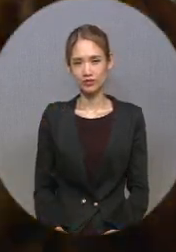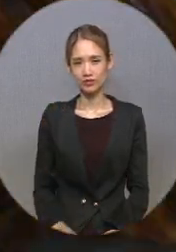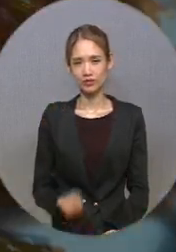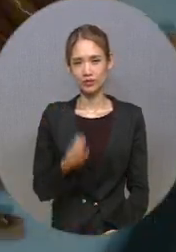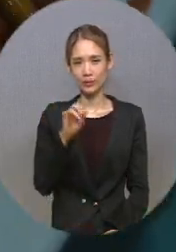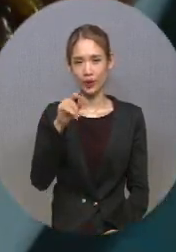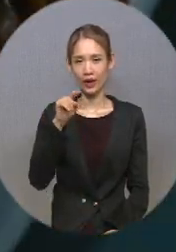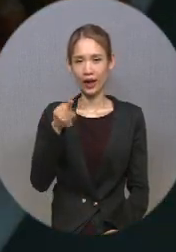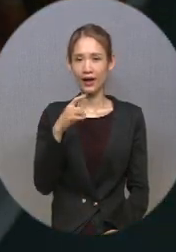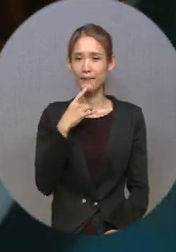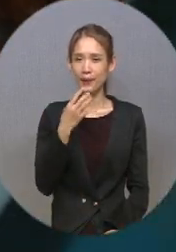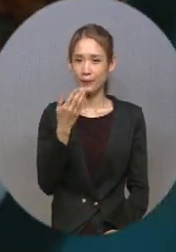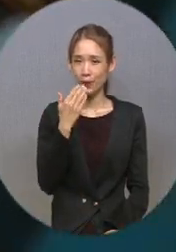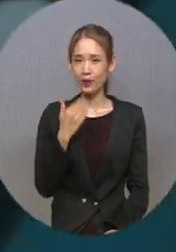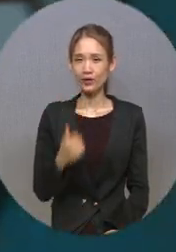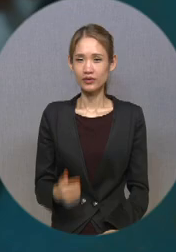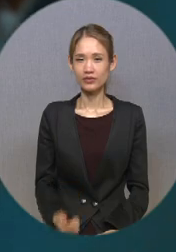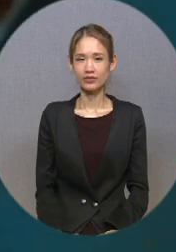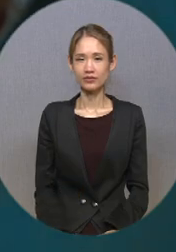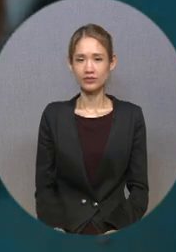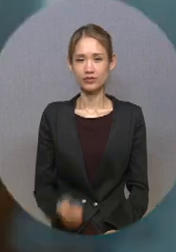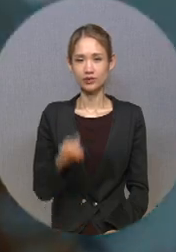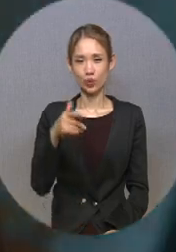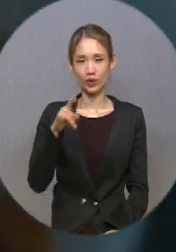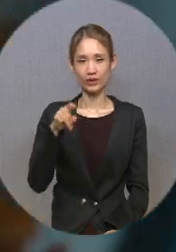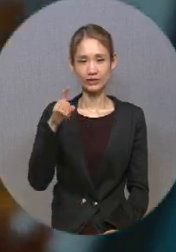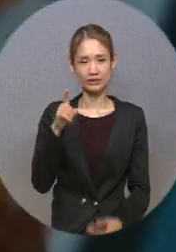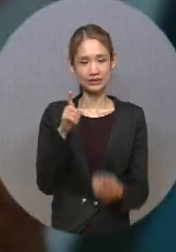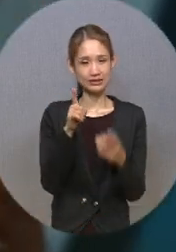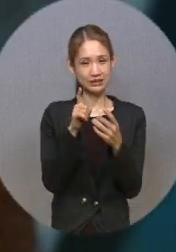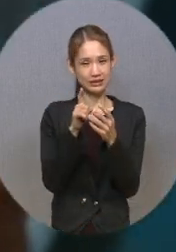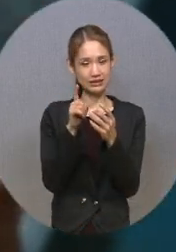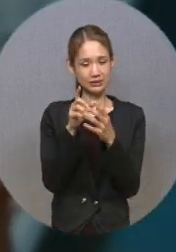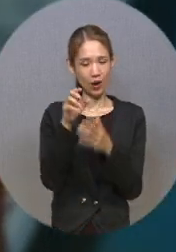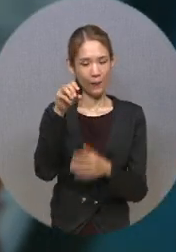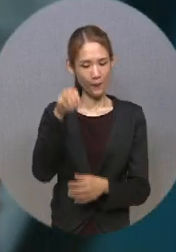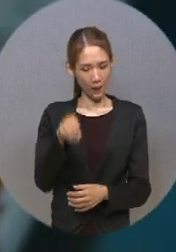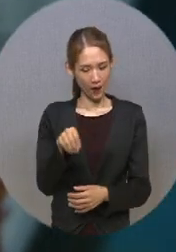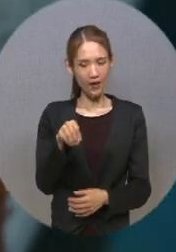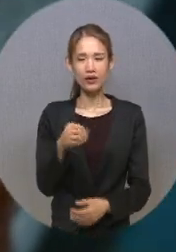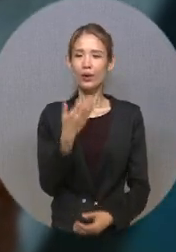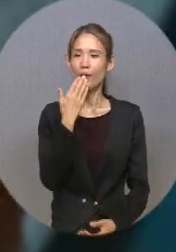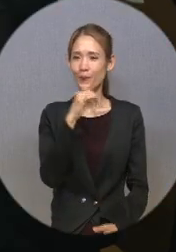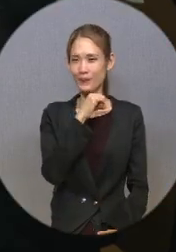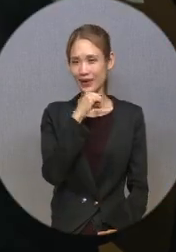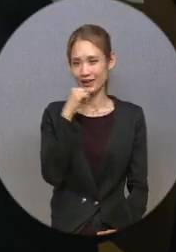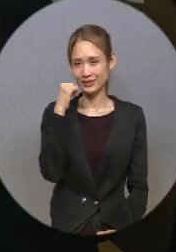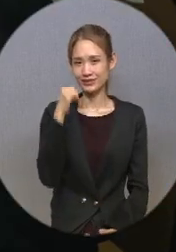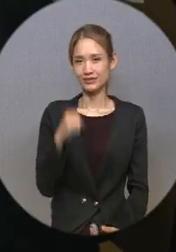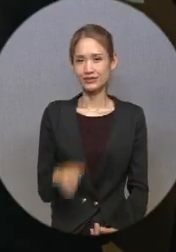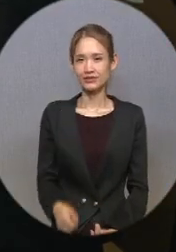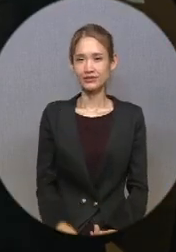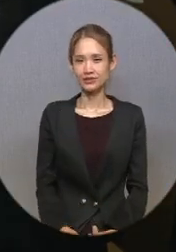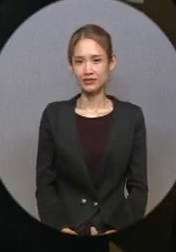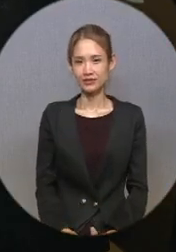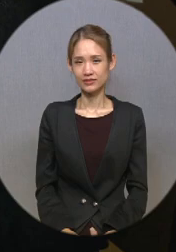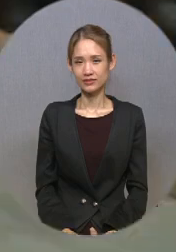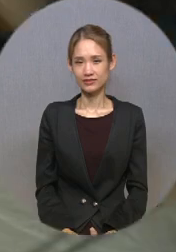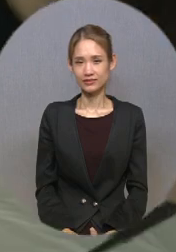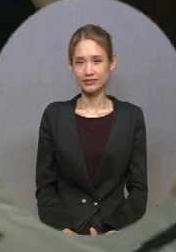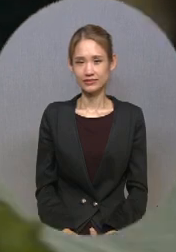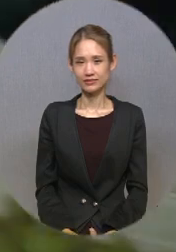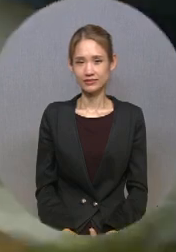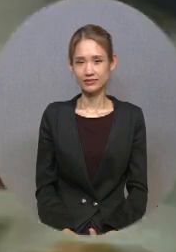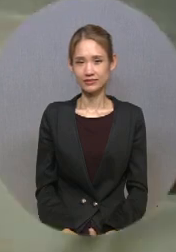뭐 따로 먹어볼까? 아니, 초장이 진짜 직접 담그신 거라서. 맛있죠? 네, 맛있는 것 같아요. 와,